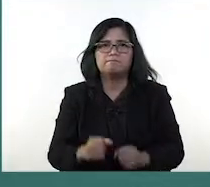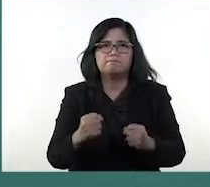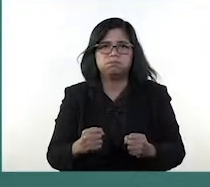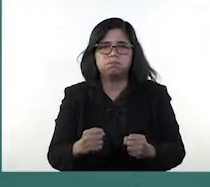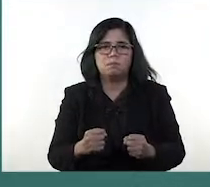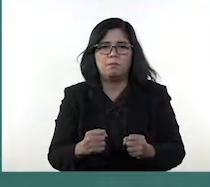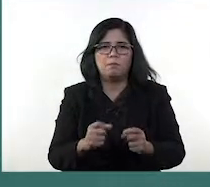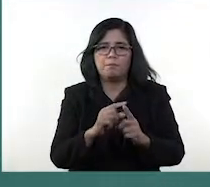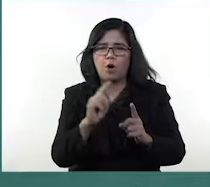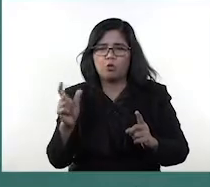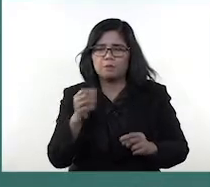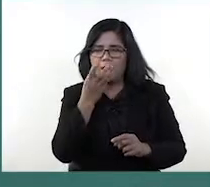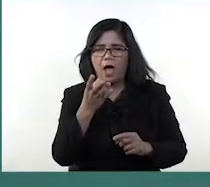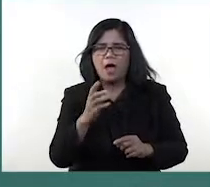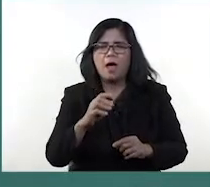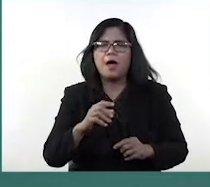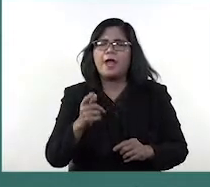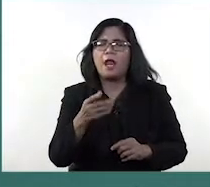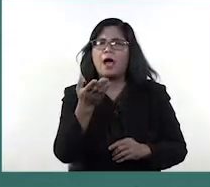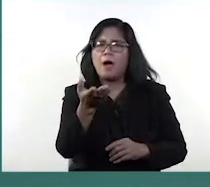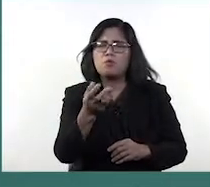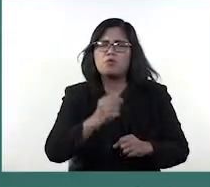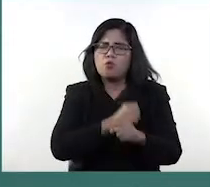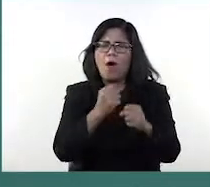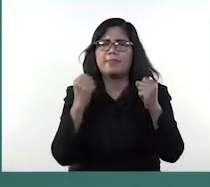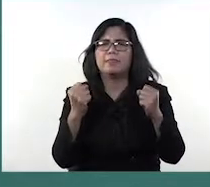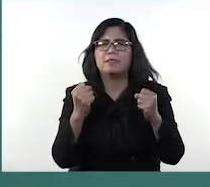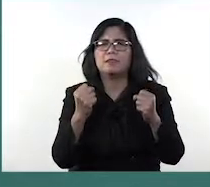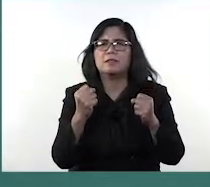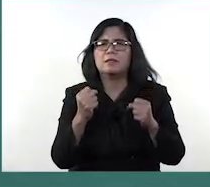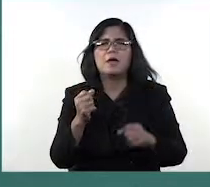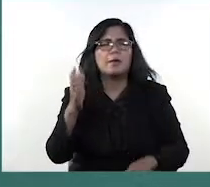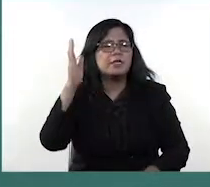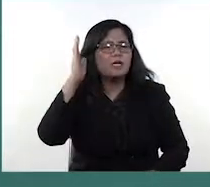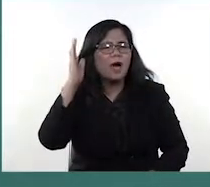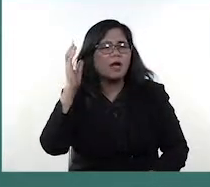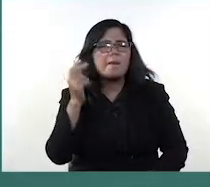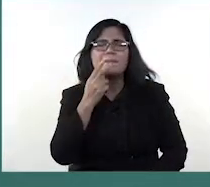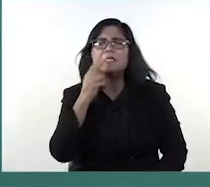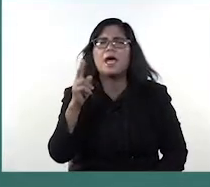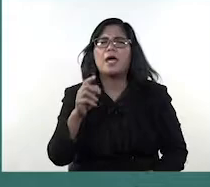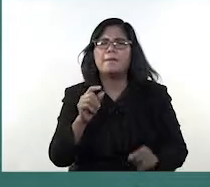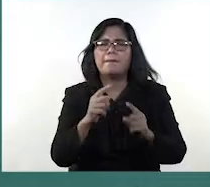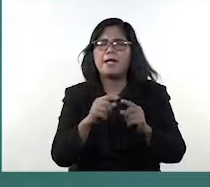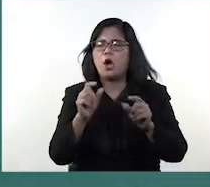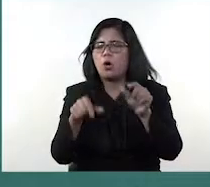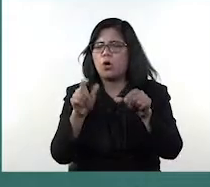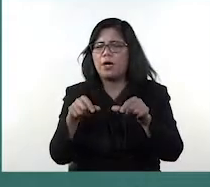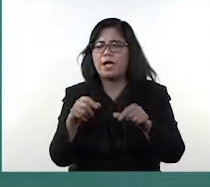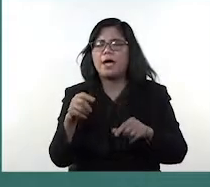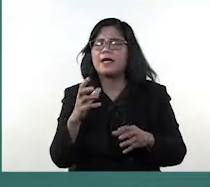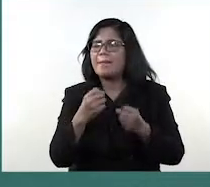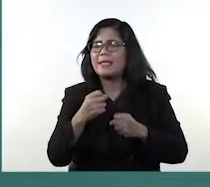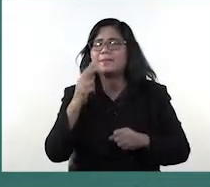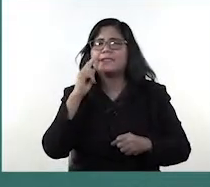karunia dan persis apa yang telah engkau dengar dari padaku depan banyak saksi percaya kalau itu kepada orang-orang dapat dipercaya juga cakap mengajar orang